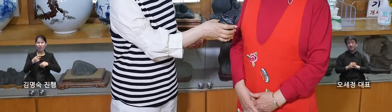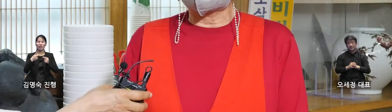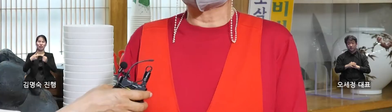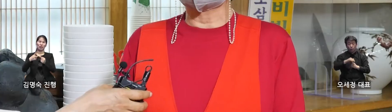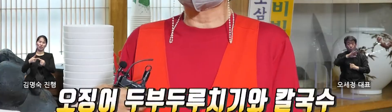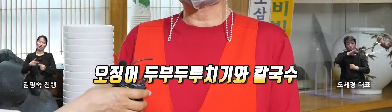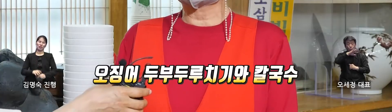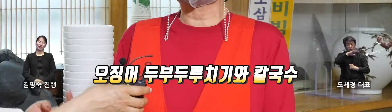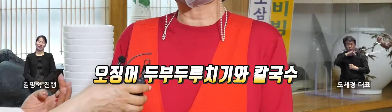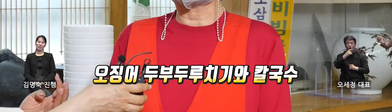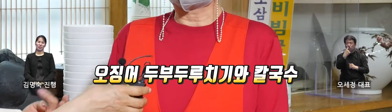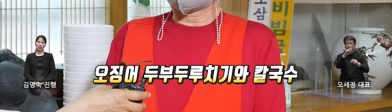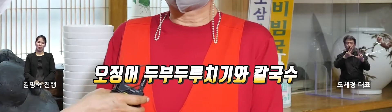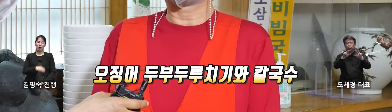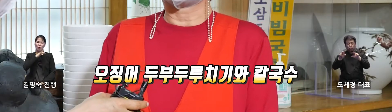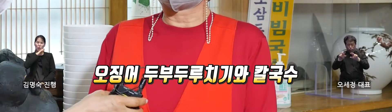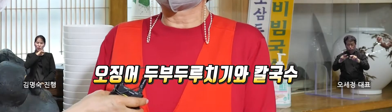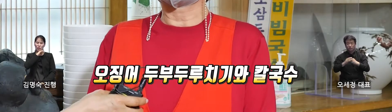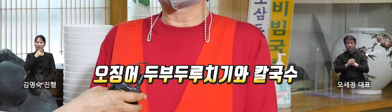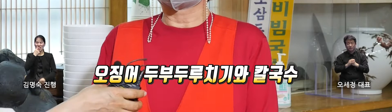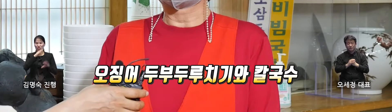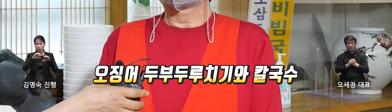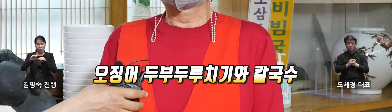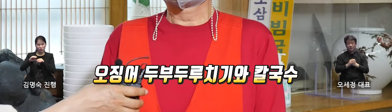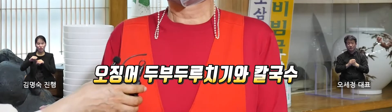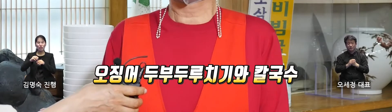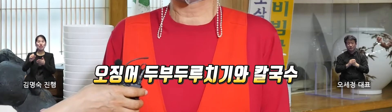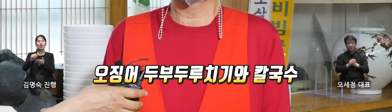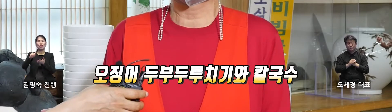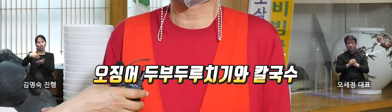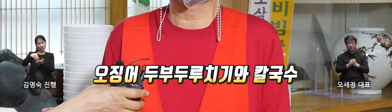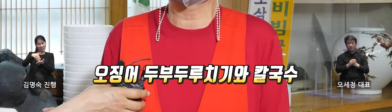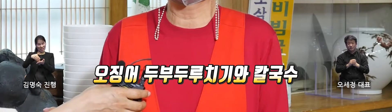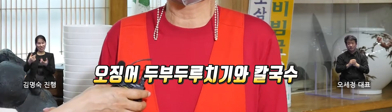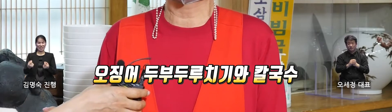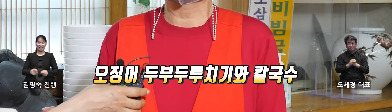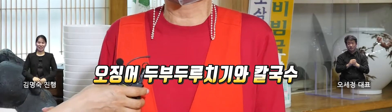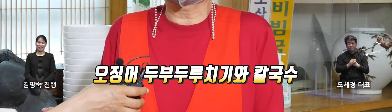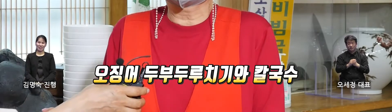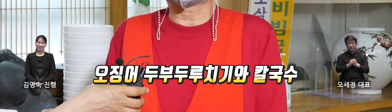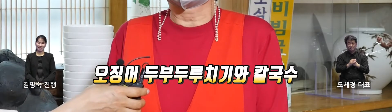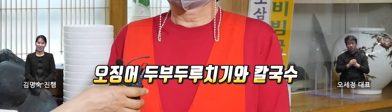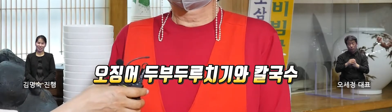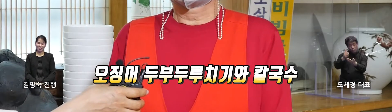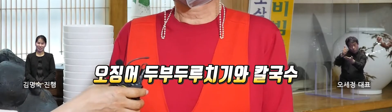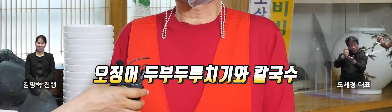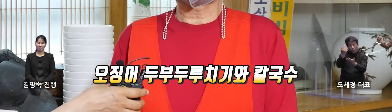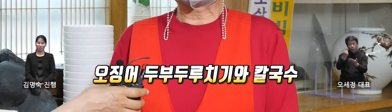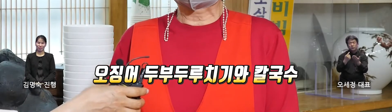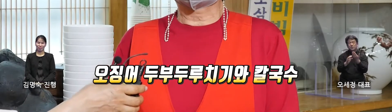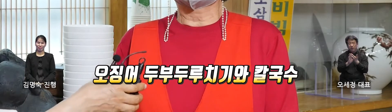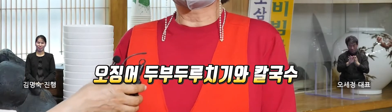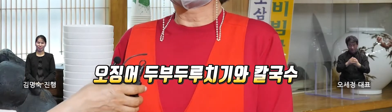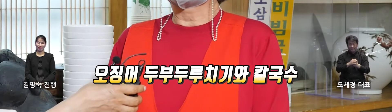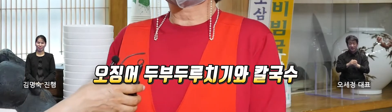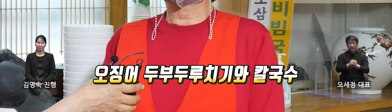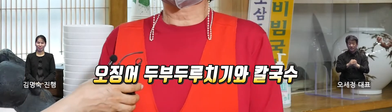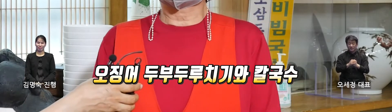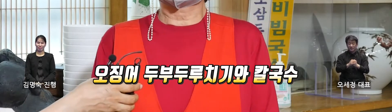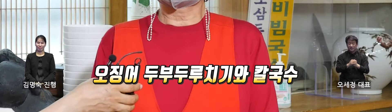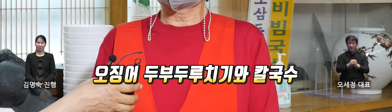오징어 두부. 오징어 두부 부르치기. 네. 네. 네. 또 이제 저희 뭐 또 손님들 오시면 네. 첫째 이제